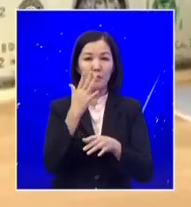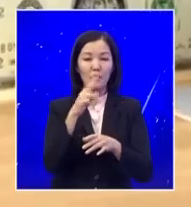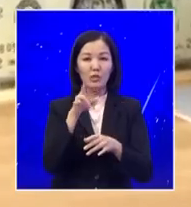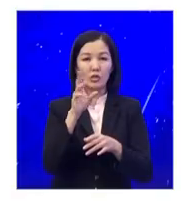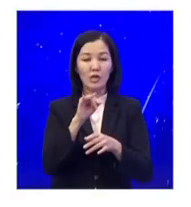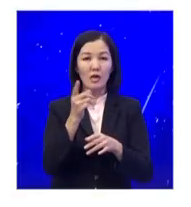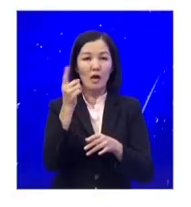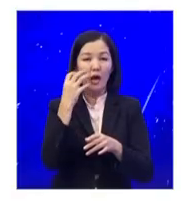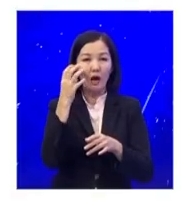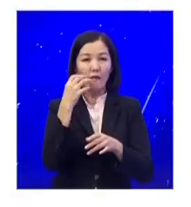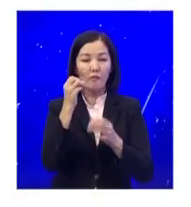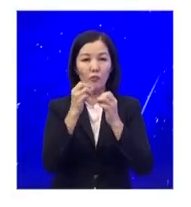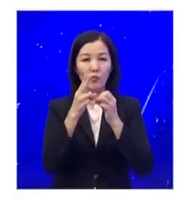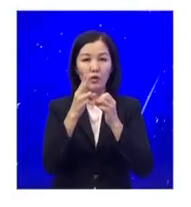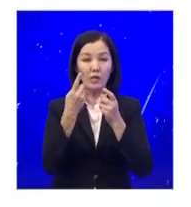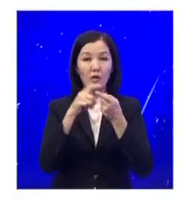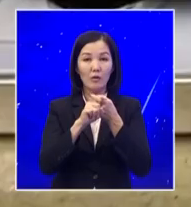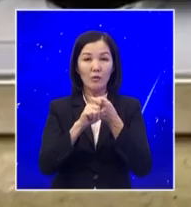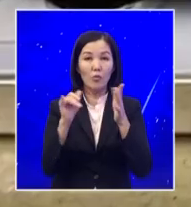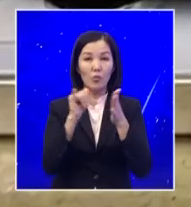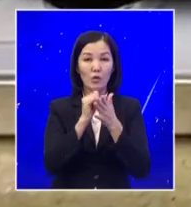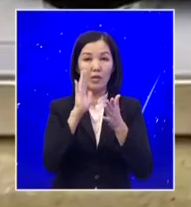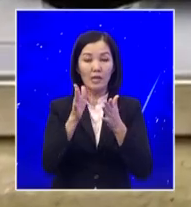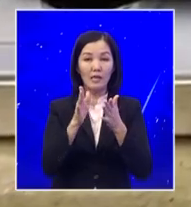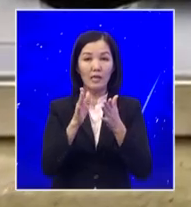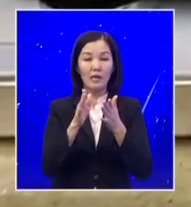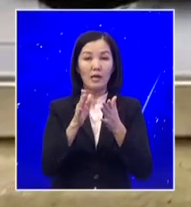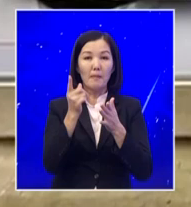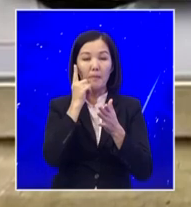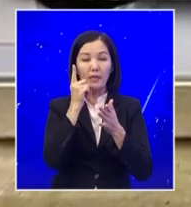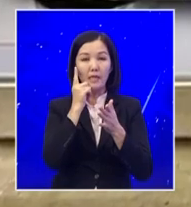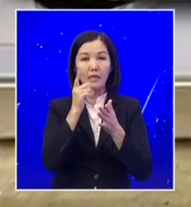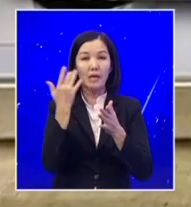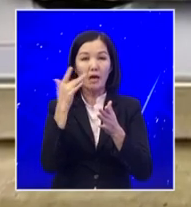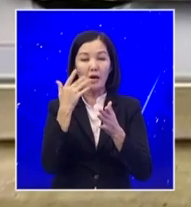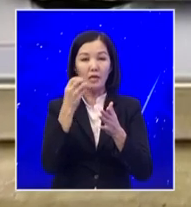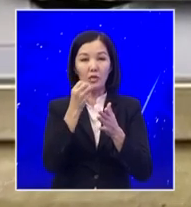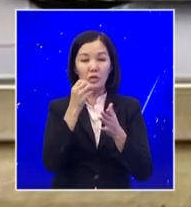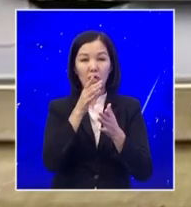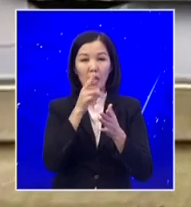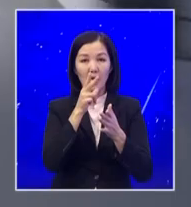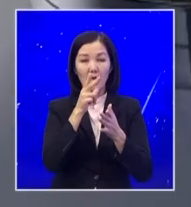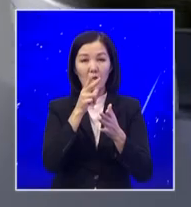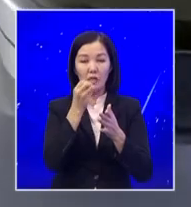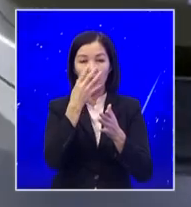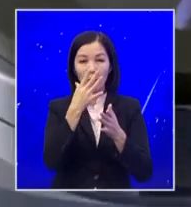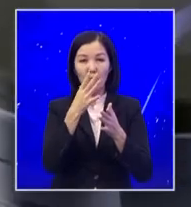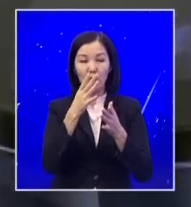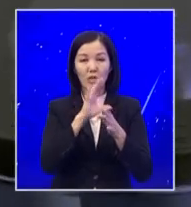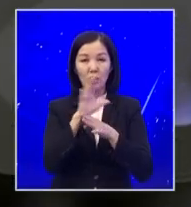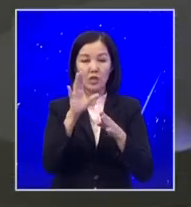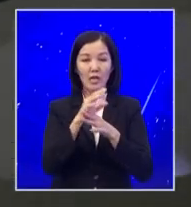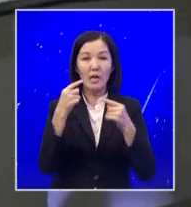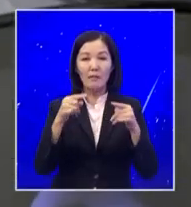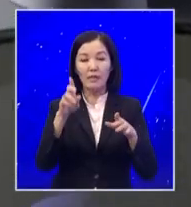тек iPhone 12 Pro Max-ке ғана орнатылмақ. Ал бұл модельдер тек АҚШ, Корея және Жапонияда шығарылады. Себеп, өзге